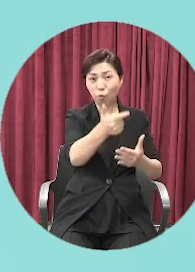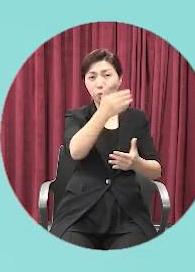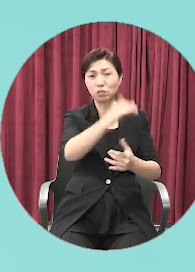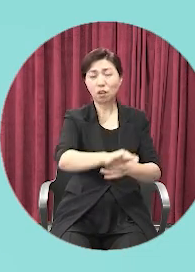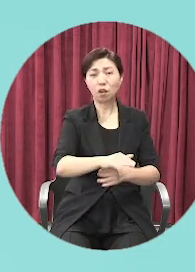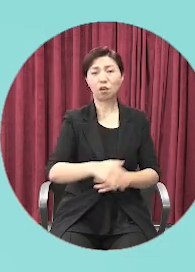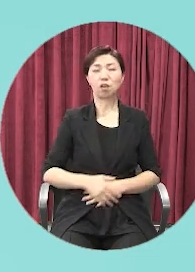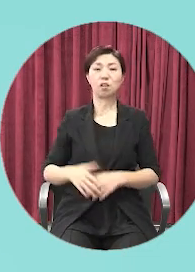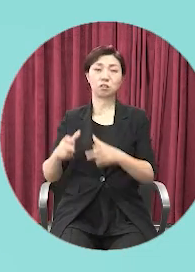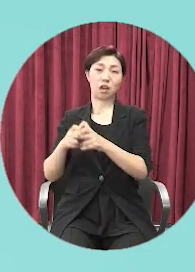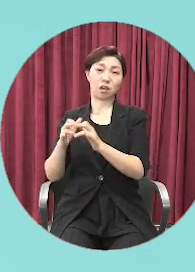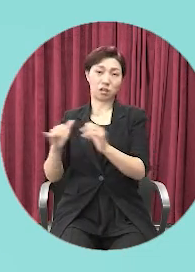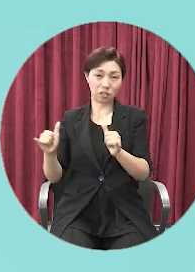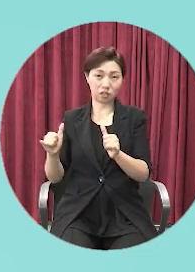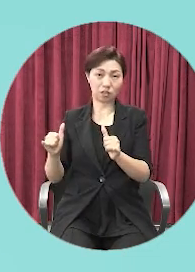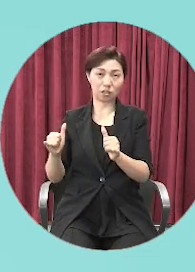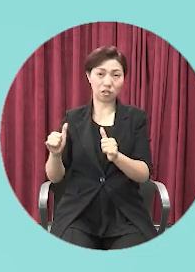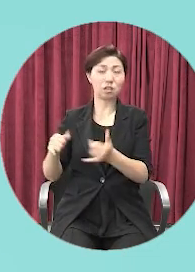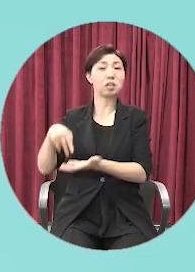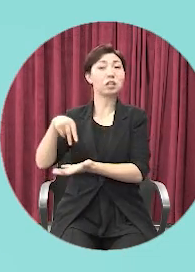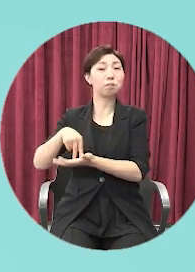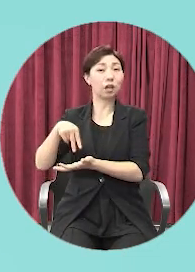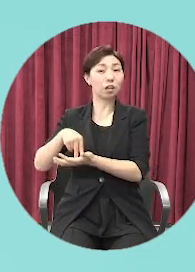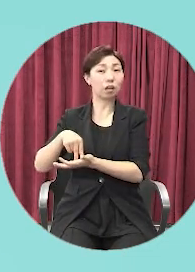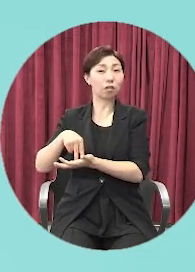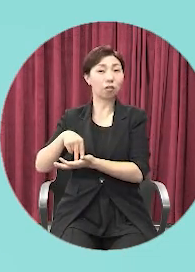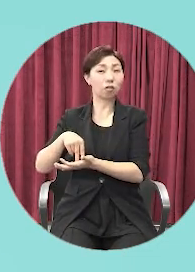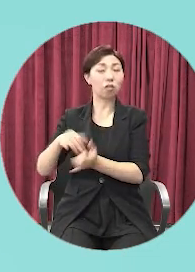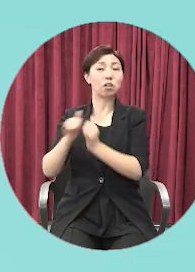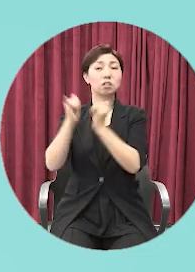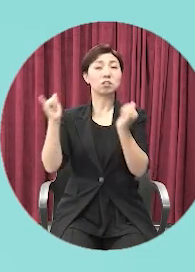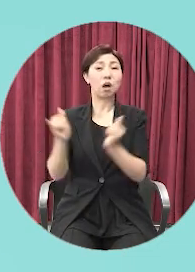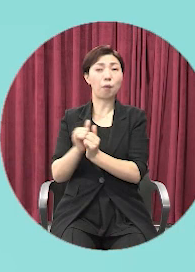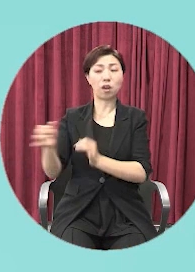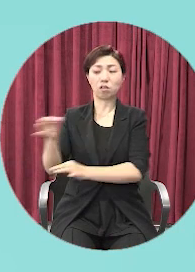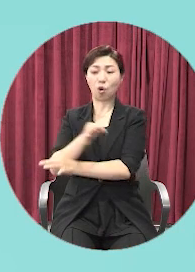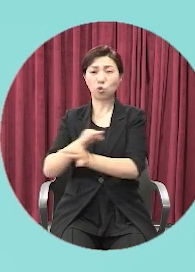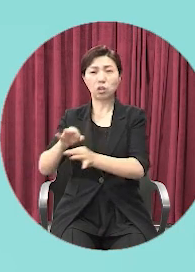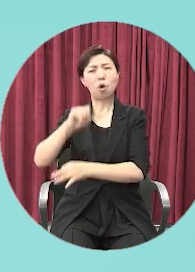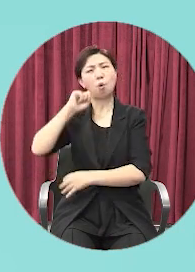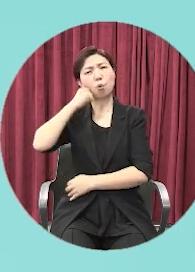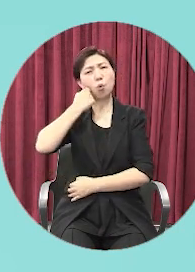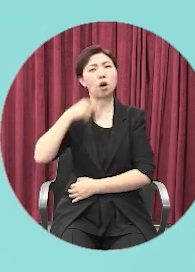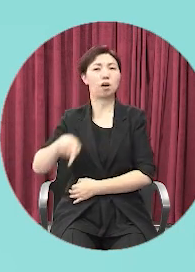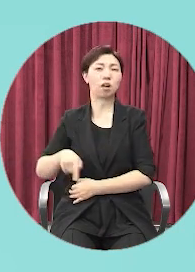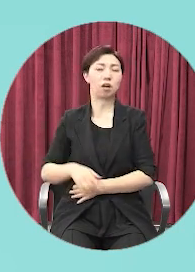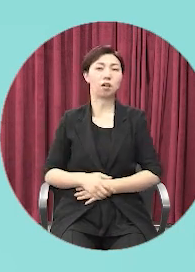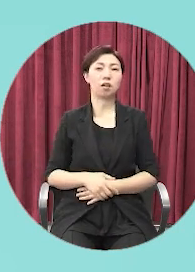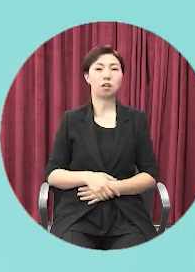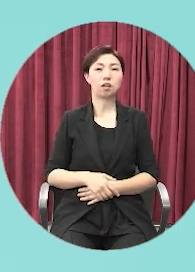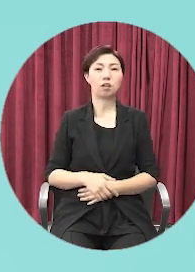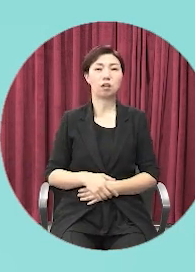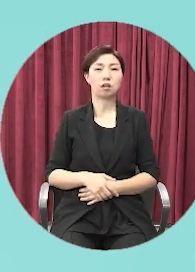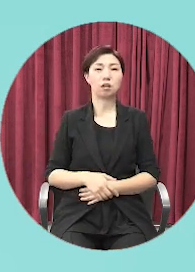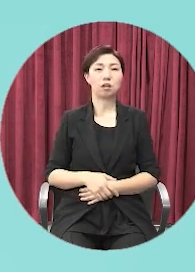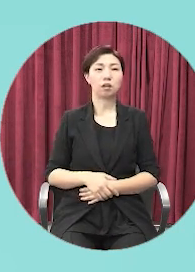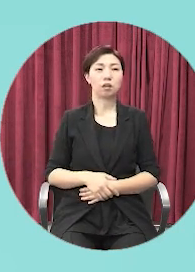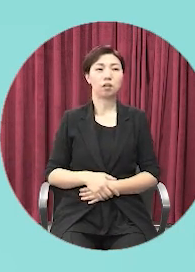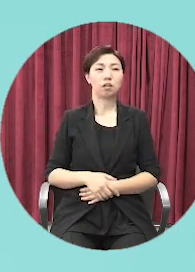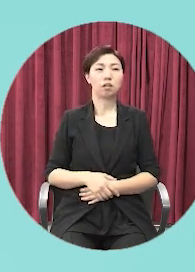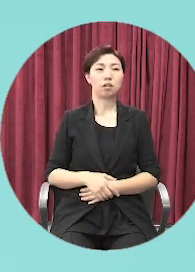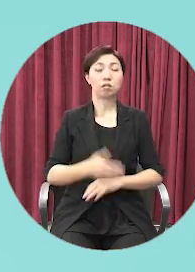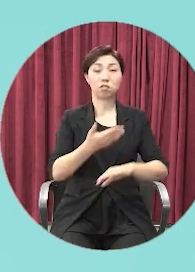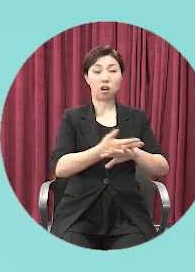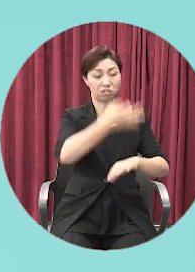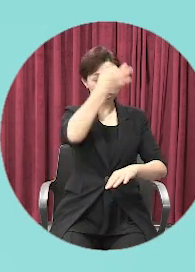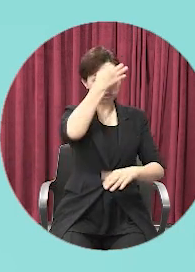우리 당사자 장애인의 경우 특히 사회 경제적으로 많이 취약하죠. 그래서 어떻게 다른 기술이